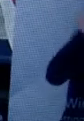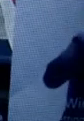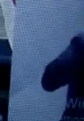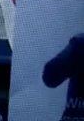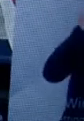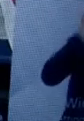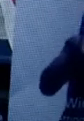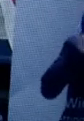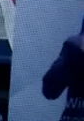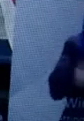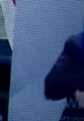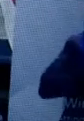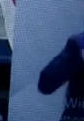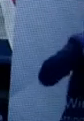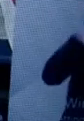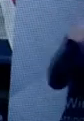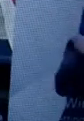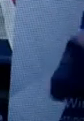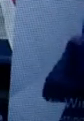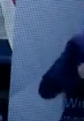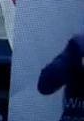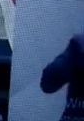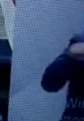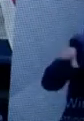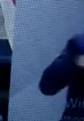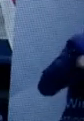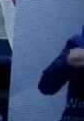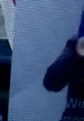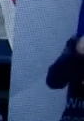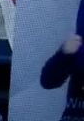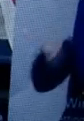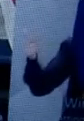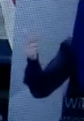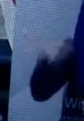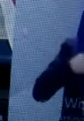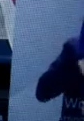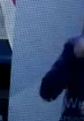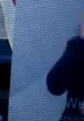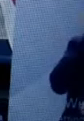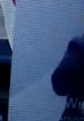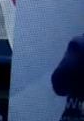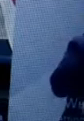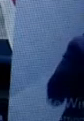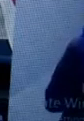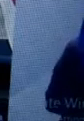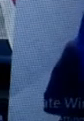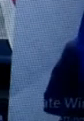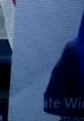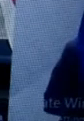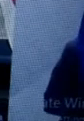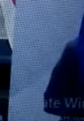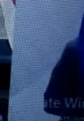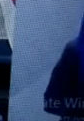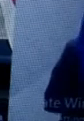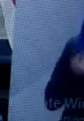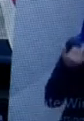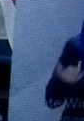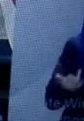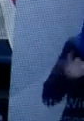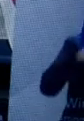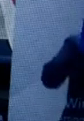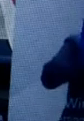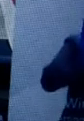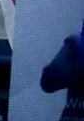bersama-sama keluarga dan melakukan aktiviti-aktiviti lain dalam kehidupan seharian. Jadi kini